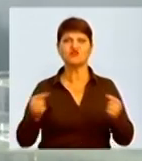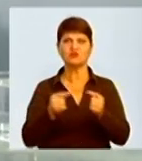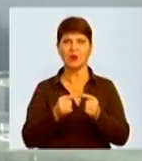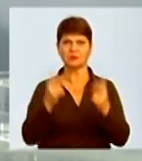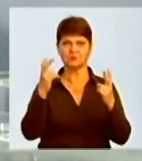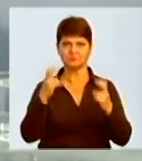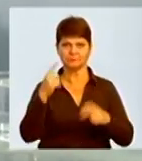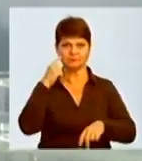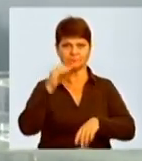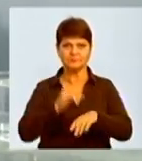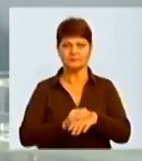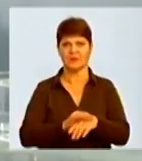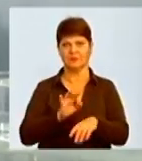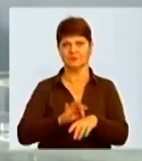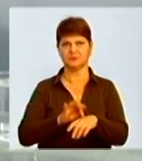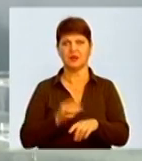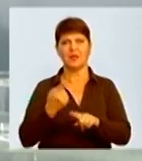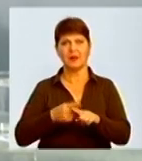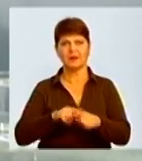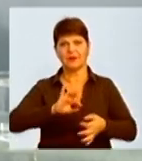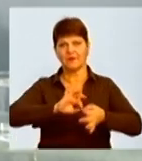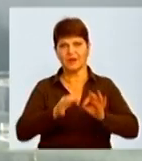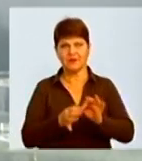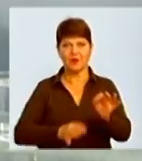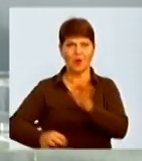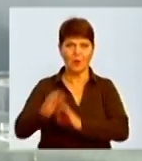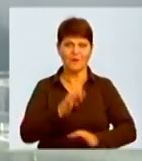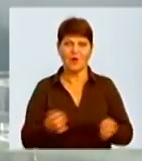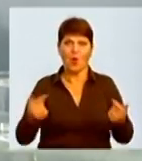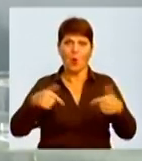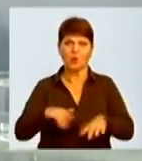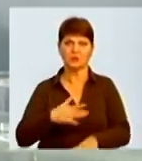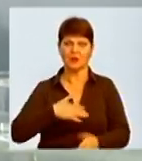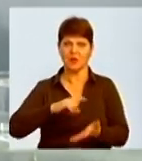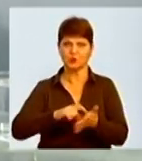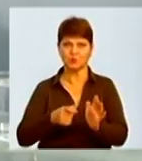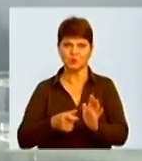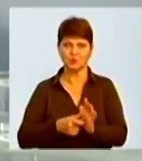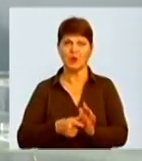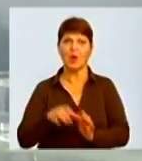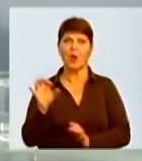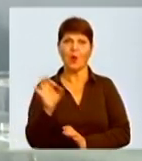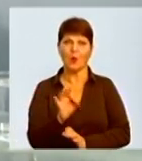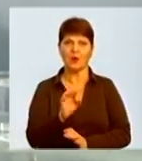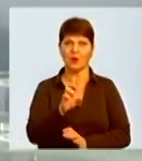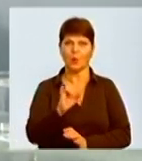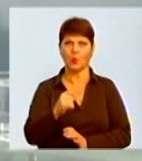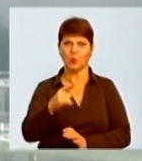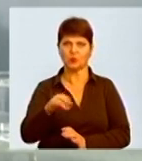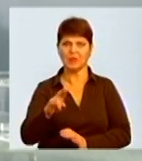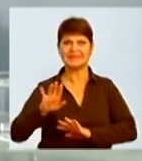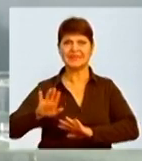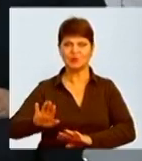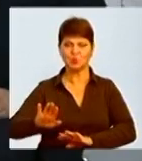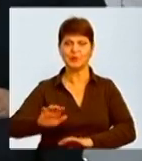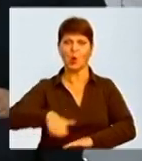цю недугу. Про це та інше в деталях поговоримо із гостями нашої студії, а це Олександр Гудзь, заступник головного лікаря